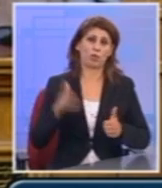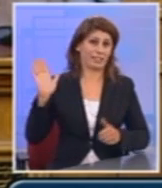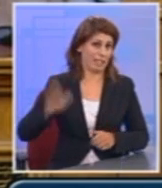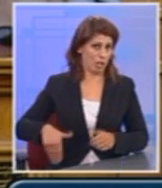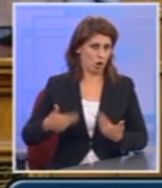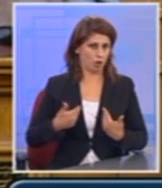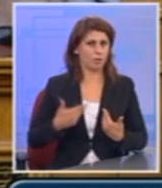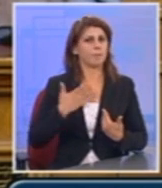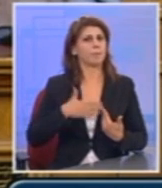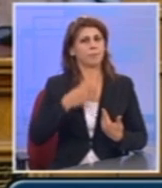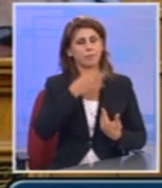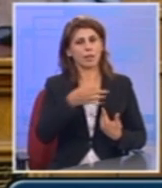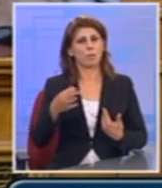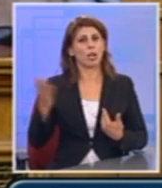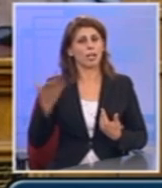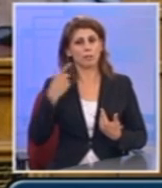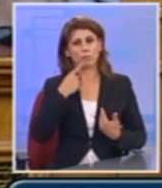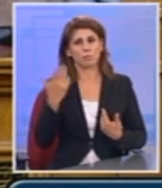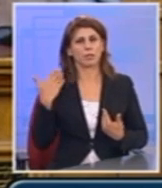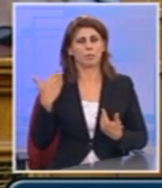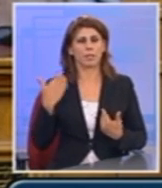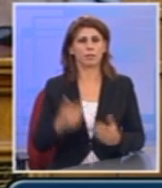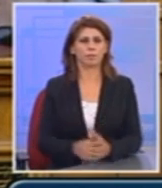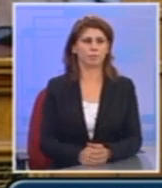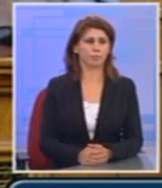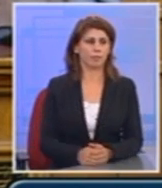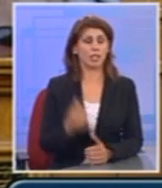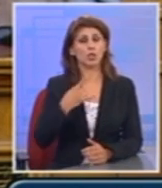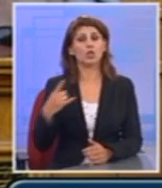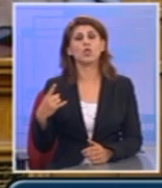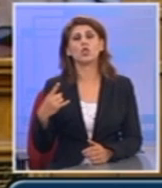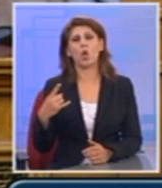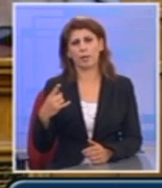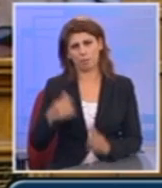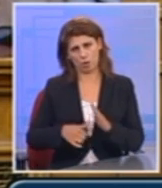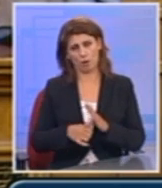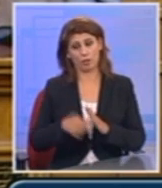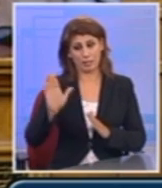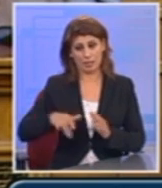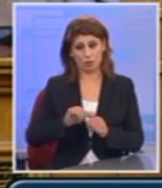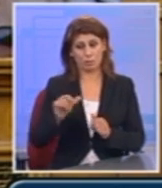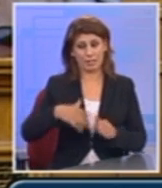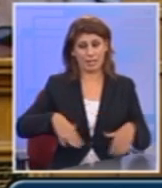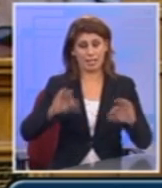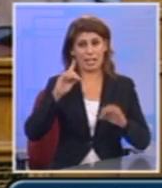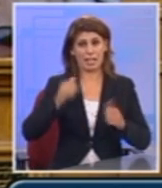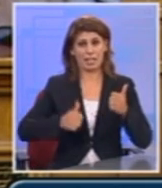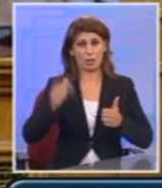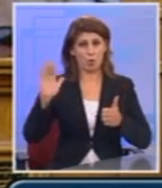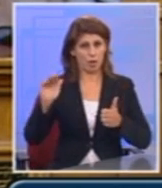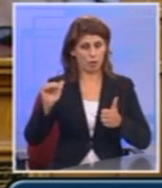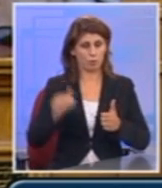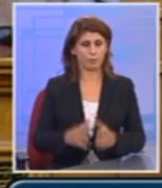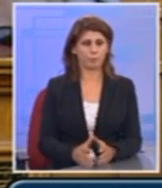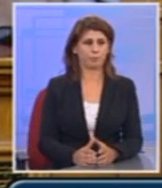θα ήθελα να πω κάτι το οποίο ανέφερε και προηγουμένως η ζωή τέλος αυτού του μηνός και αρχές ιουλίου